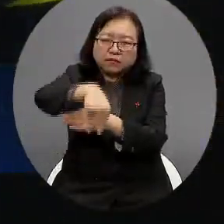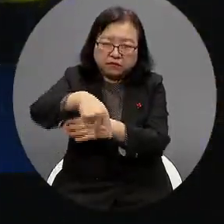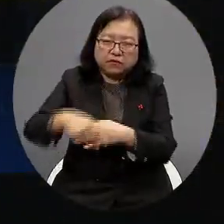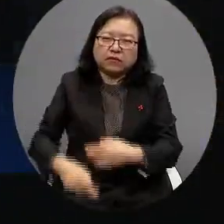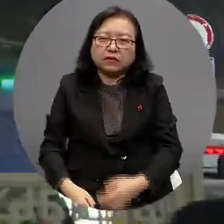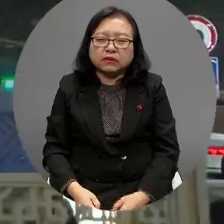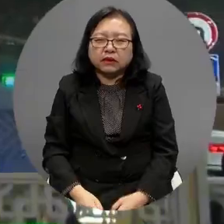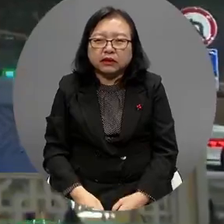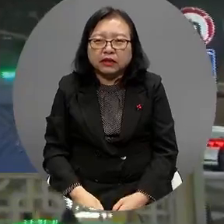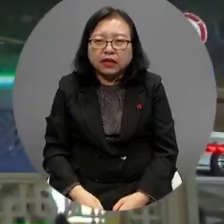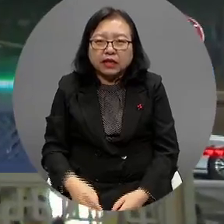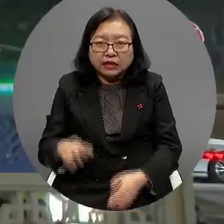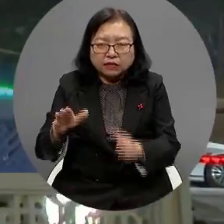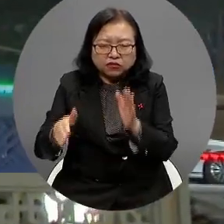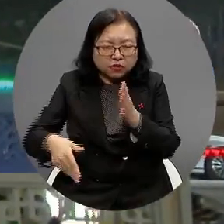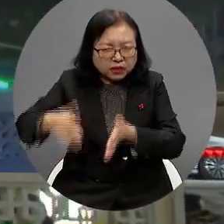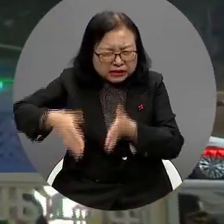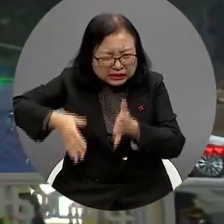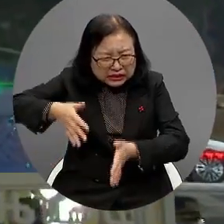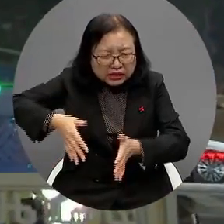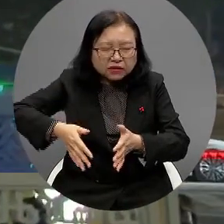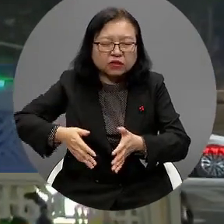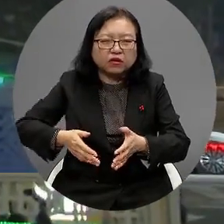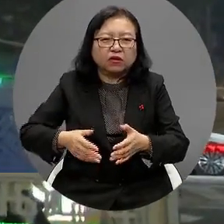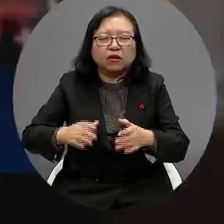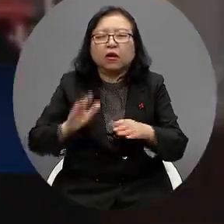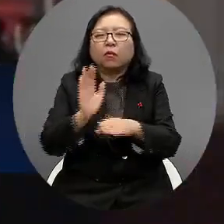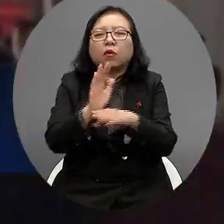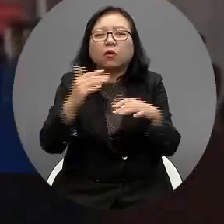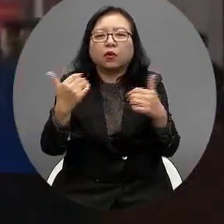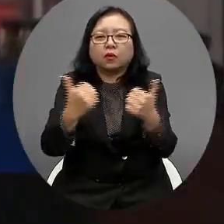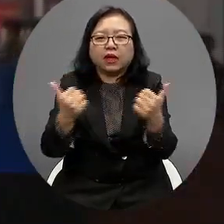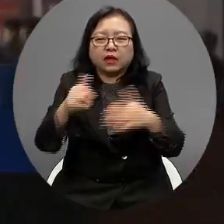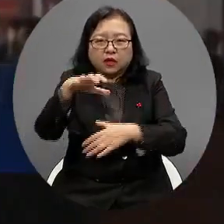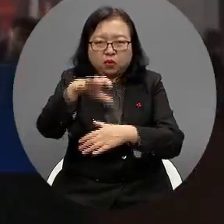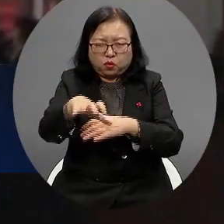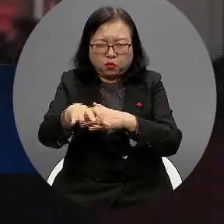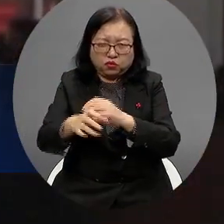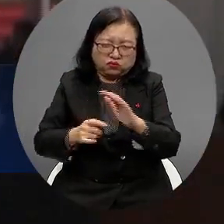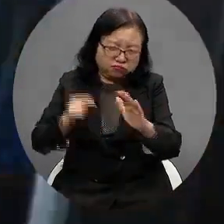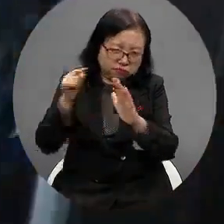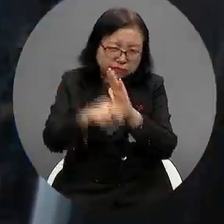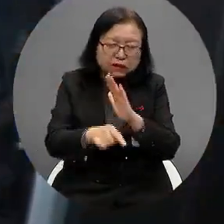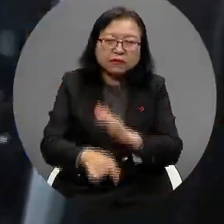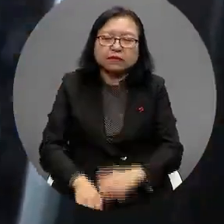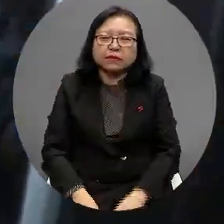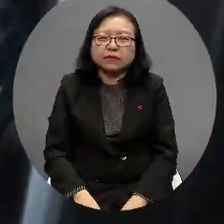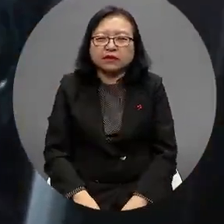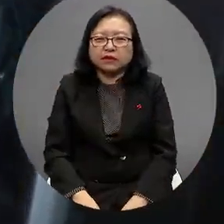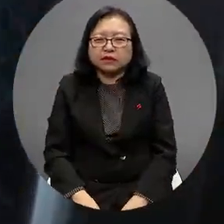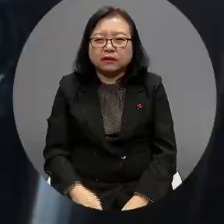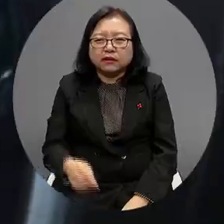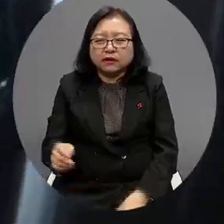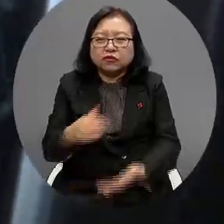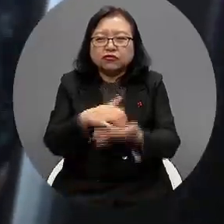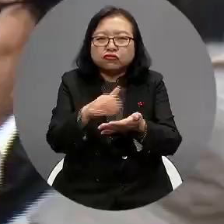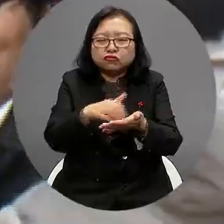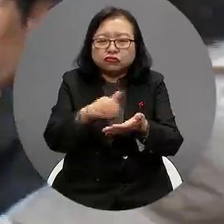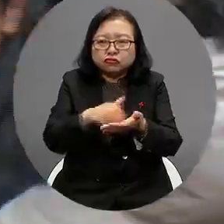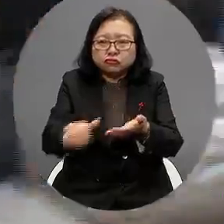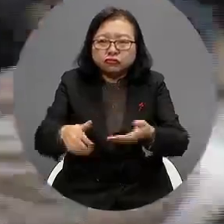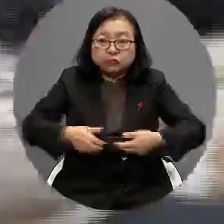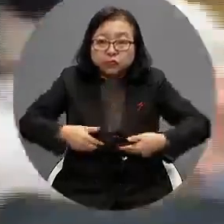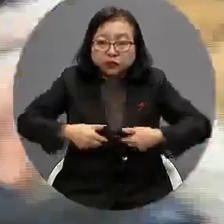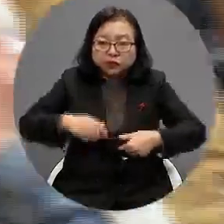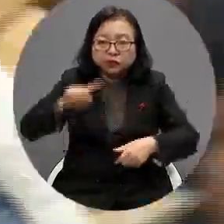넘어서 이제 거기서부터 뛰어서 본회의장까지 뛰어서 달려갔죠. 의결 정족수 150명을